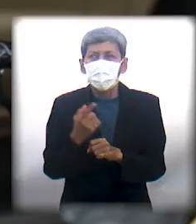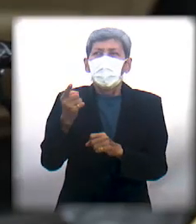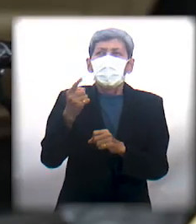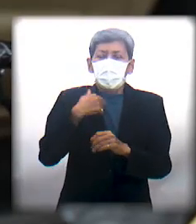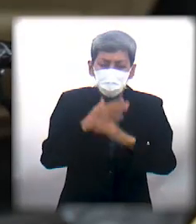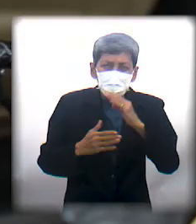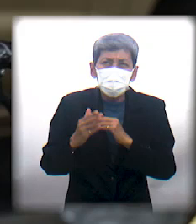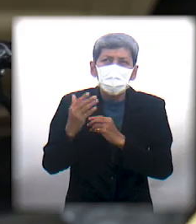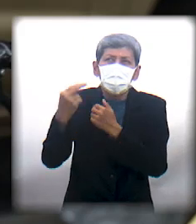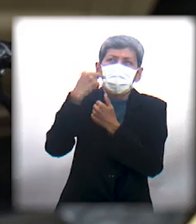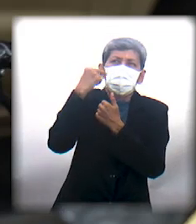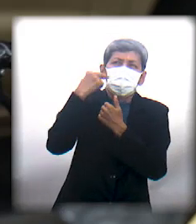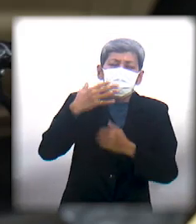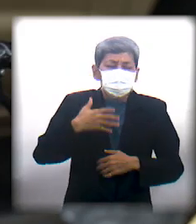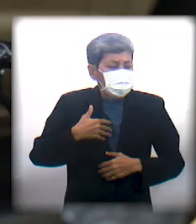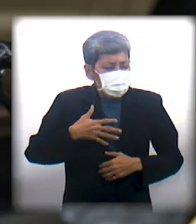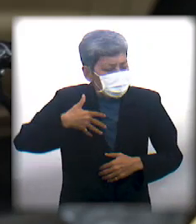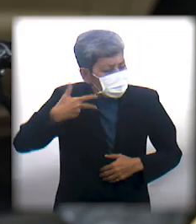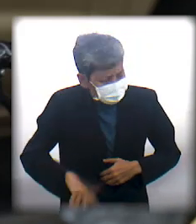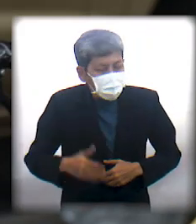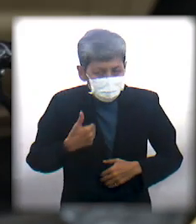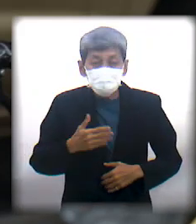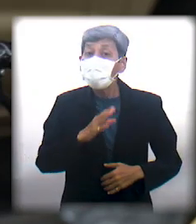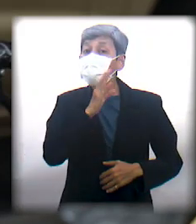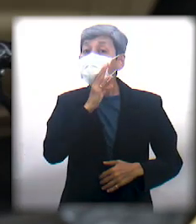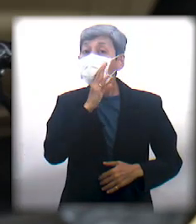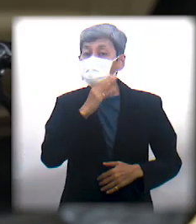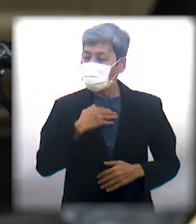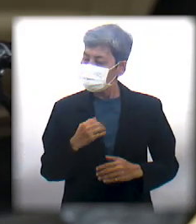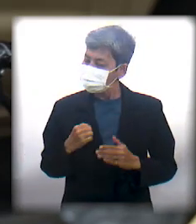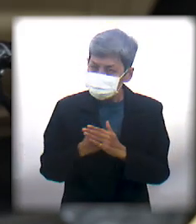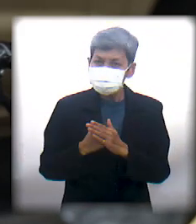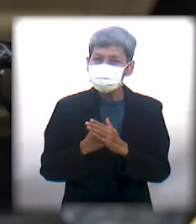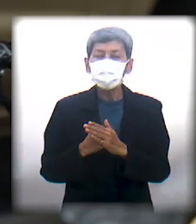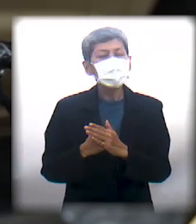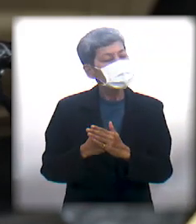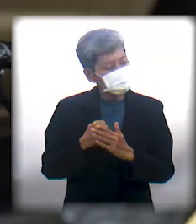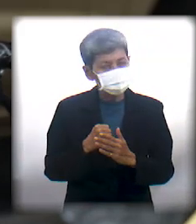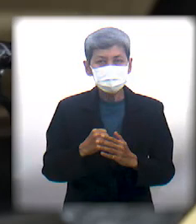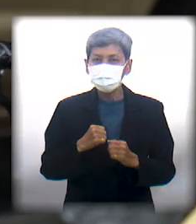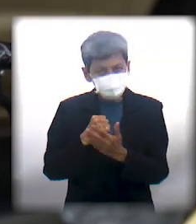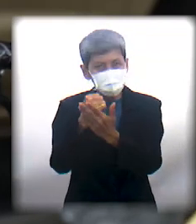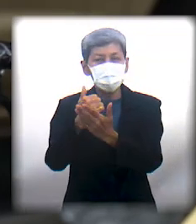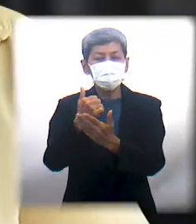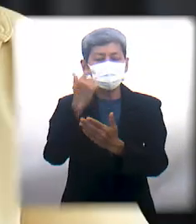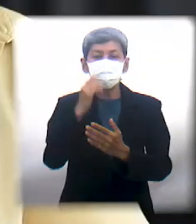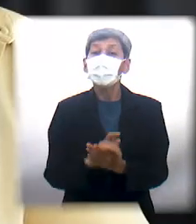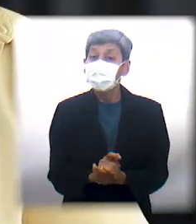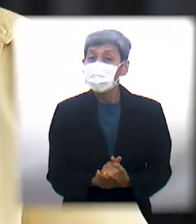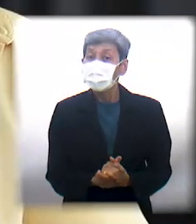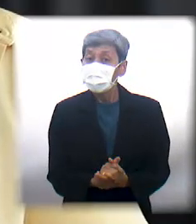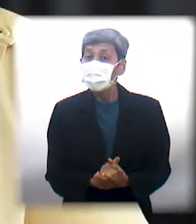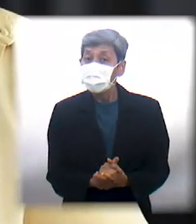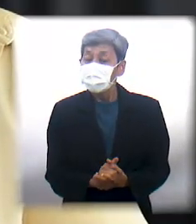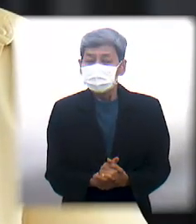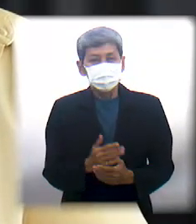ขาแต่ถ้าเราคิดจะสู้ขึ้นมาเราก็ช่วยเขาได ้ในขณะ